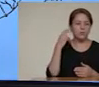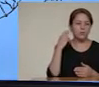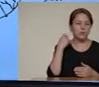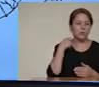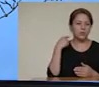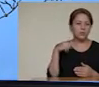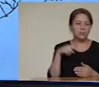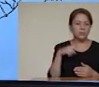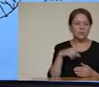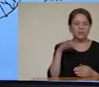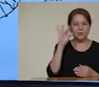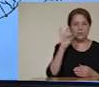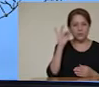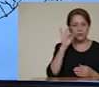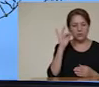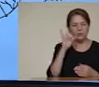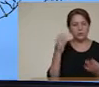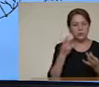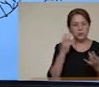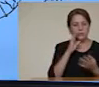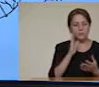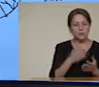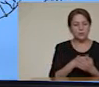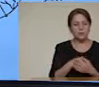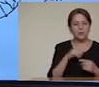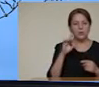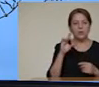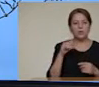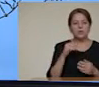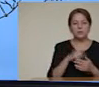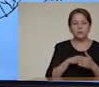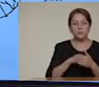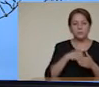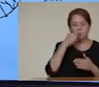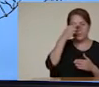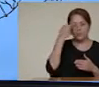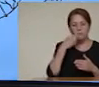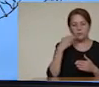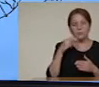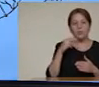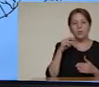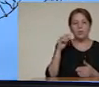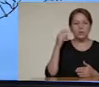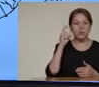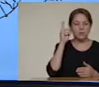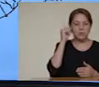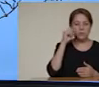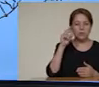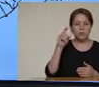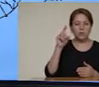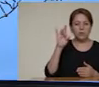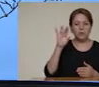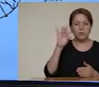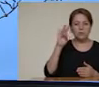ahamiyat kasb etadi. Chunki biz Rim raqamlaridan asosan xronologiyada, ya'ni asrlarni yozishda